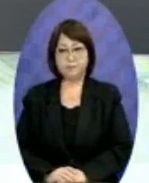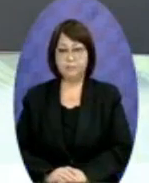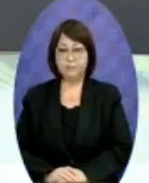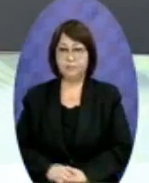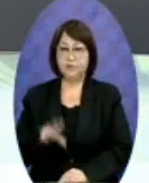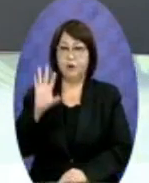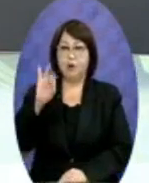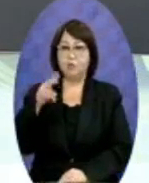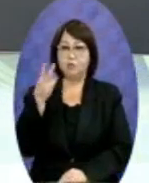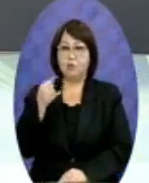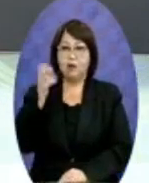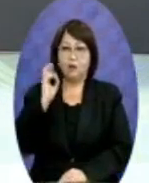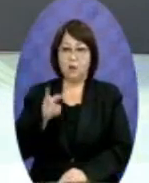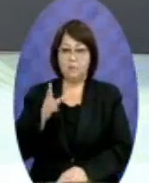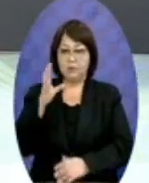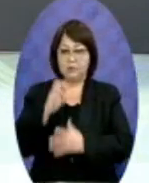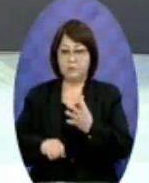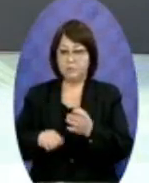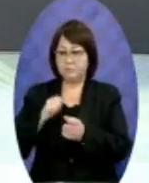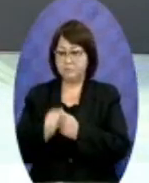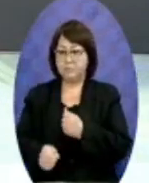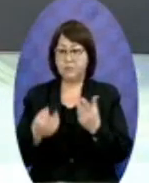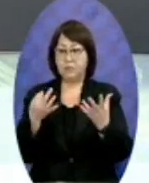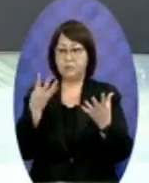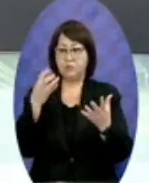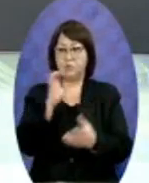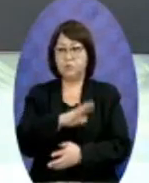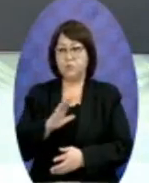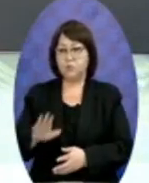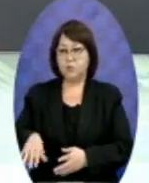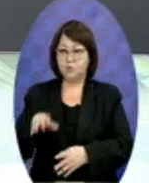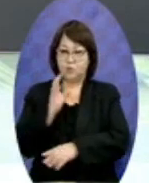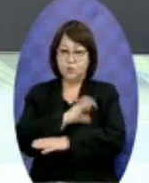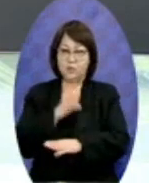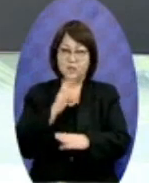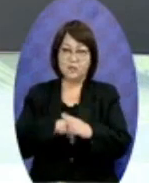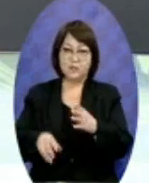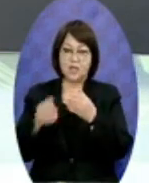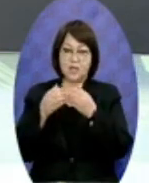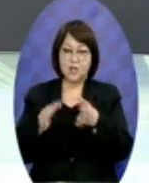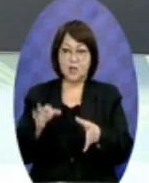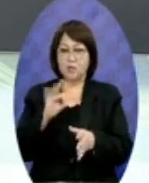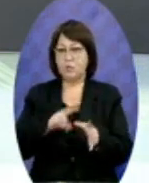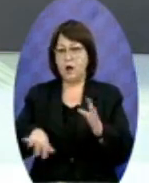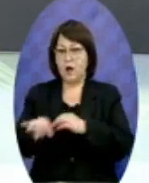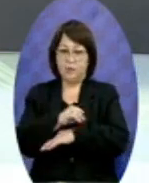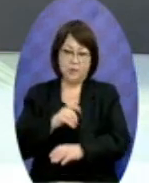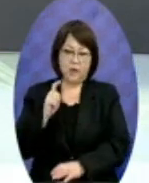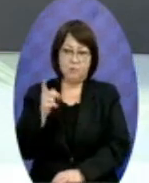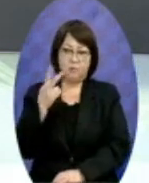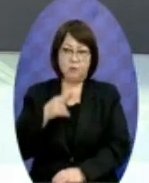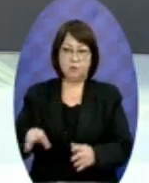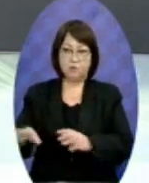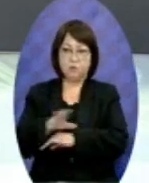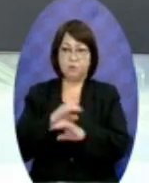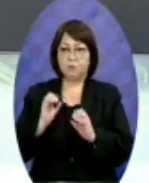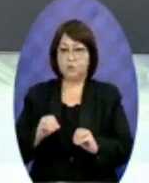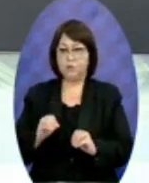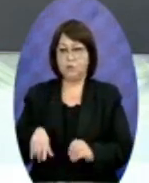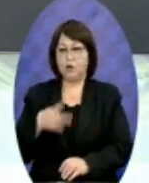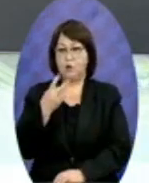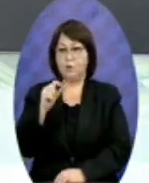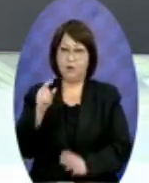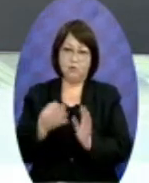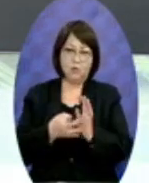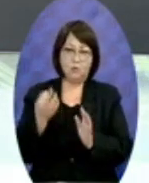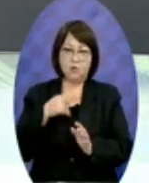Оюу толгой компанийн санхүүжилтээр барьсан 840 хүүхдийн багтаамжтай сургууль цэцэрлэгийн нээлт Өмнөгов аймгийн Хам богд суманд боллоо. Энэ бол